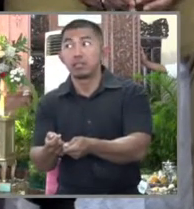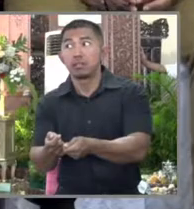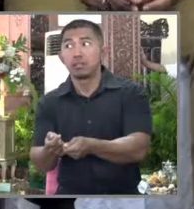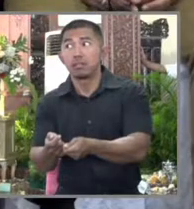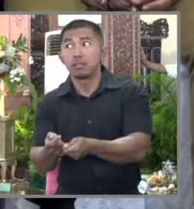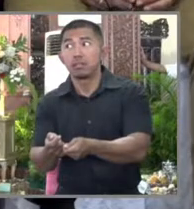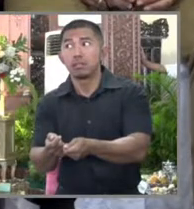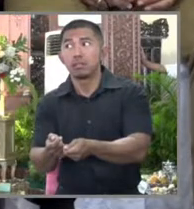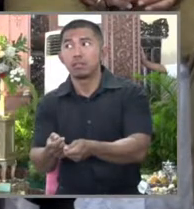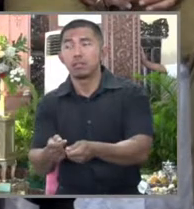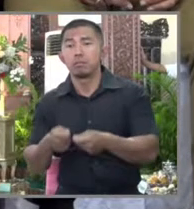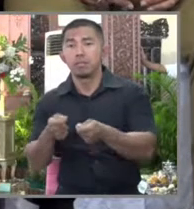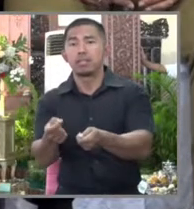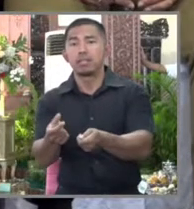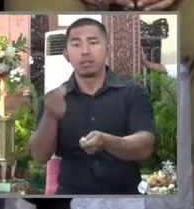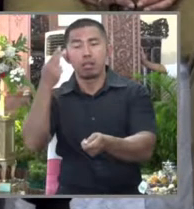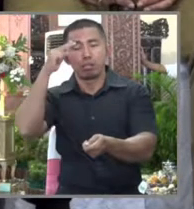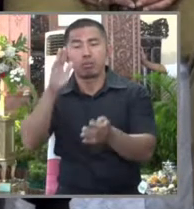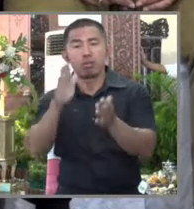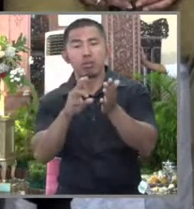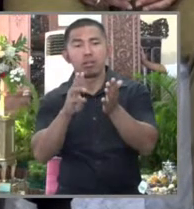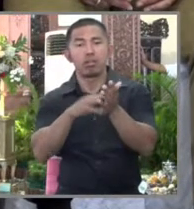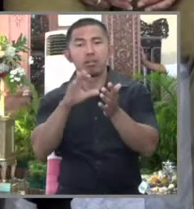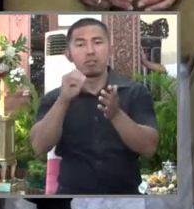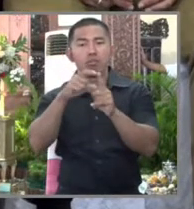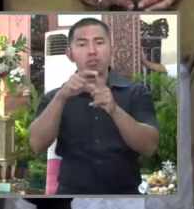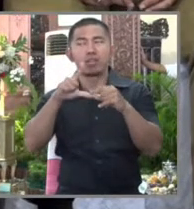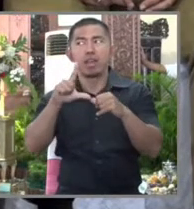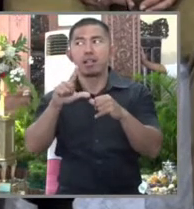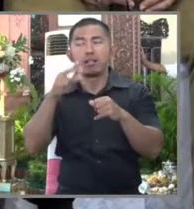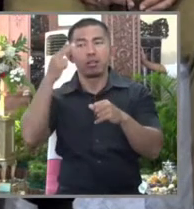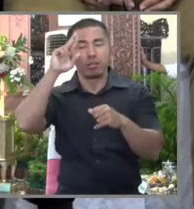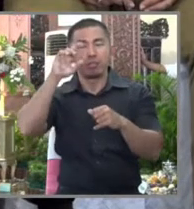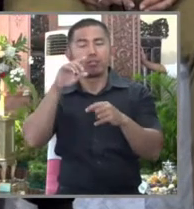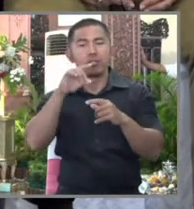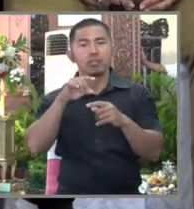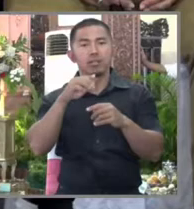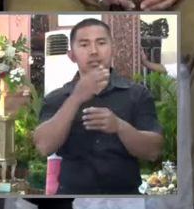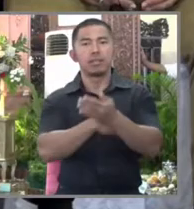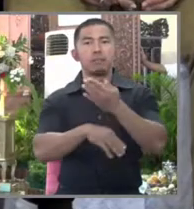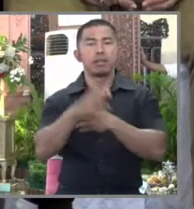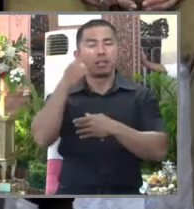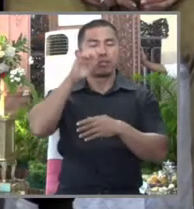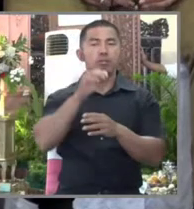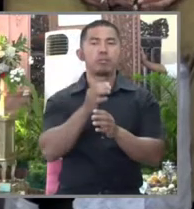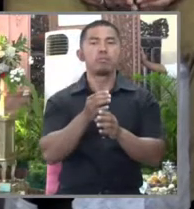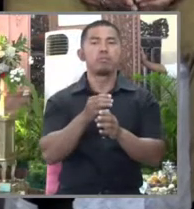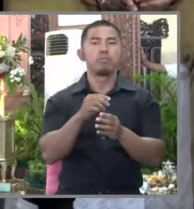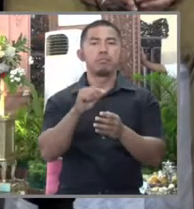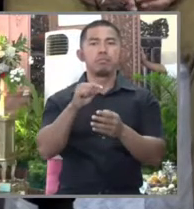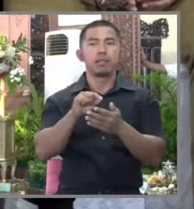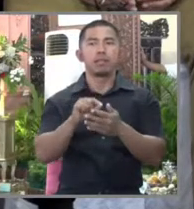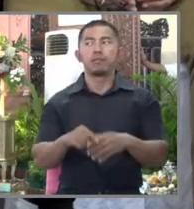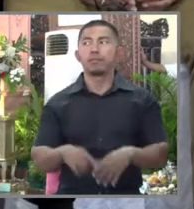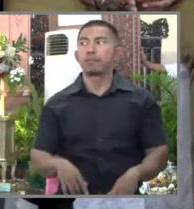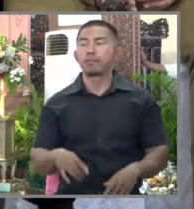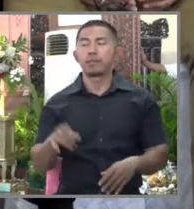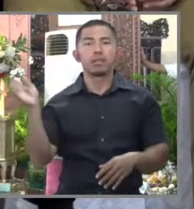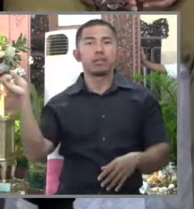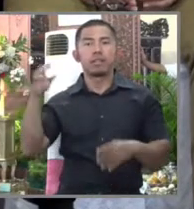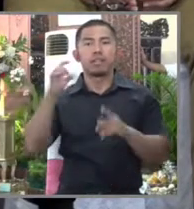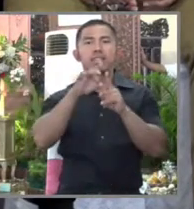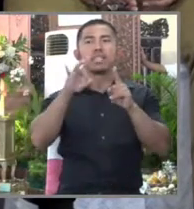paling tidak tambahan modal untuk penyandang disabilitas di desa supaya agar terangkat yeah, nanti Pak. Sekarang, desa bisa nih kita